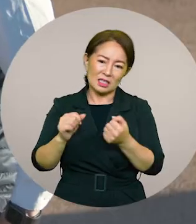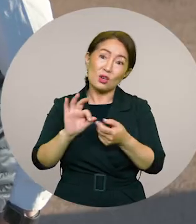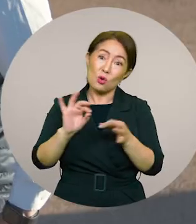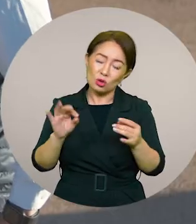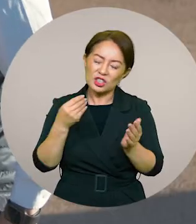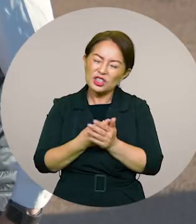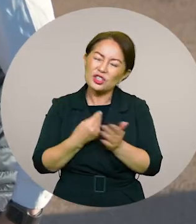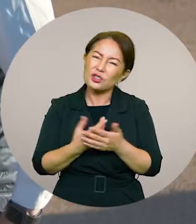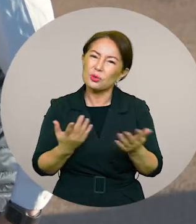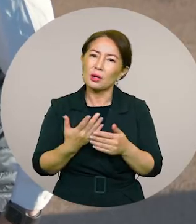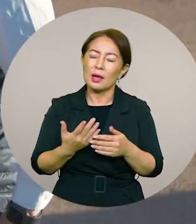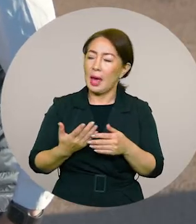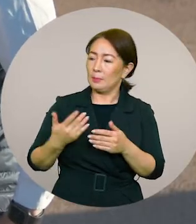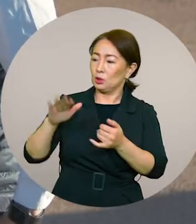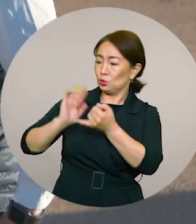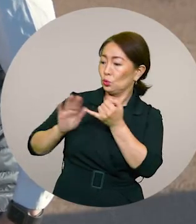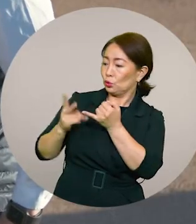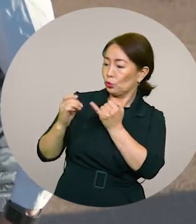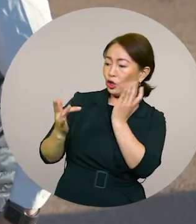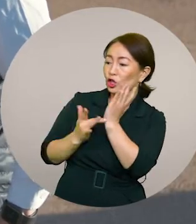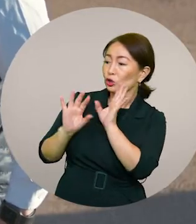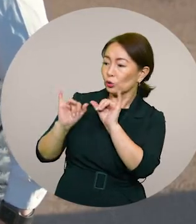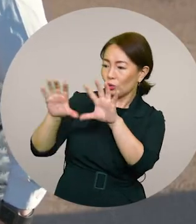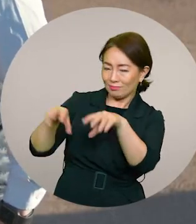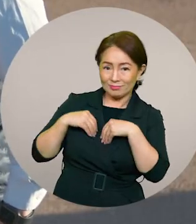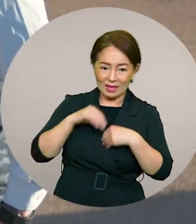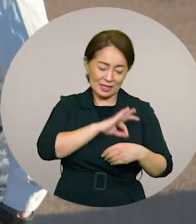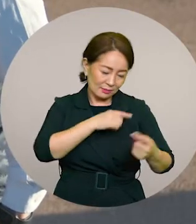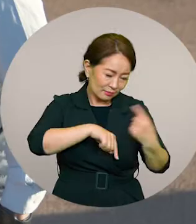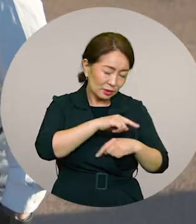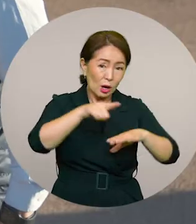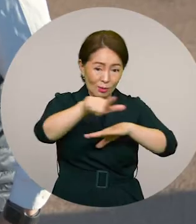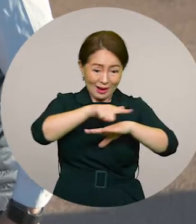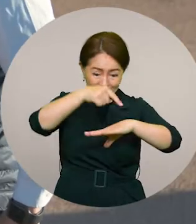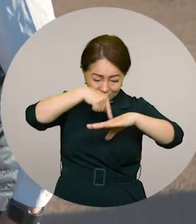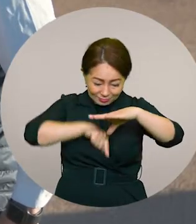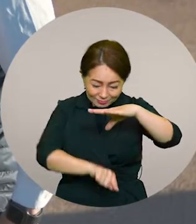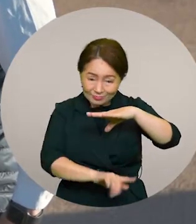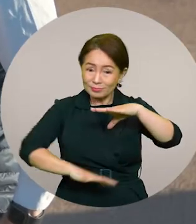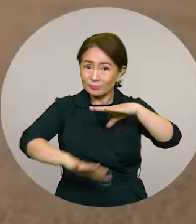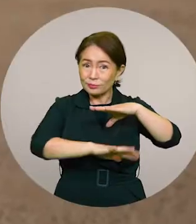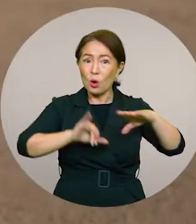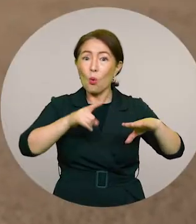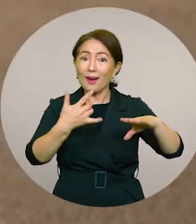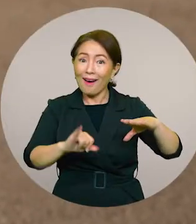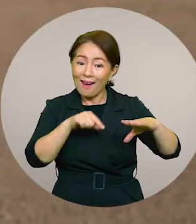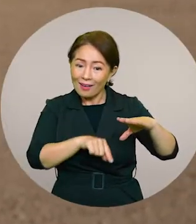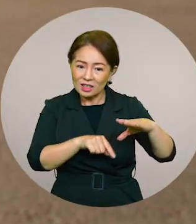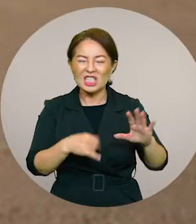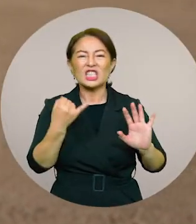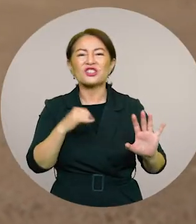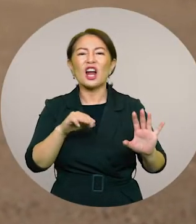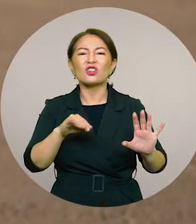бол одоо хамгийн сүүлийн үеийн технологиудыг л ашиглаж байгаа гэж байна. Яг юм гэхээр далдуурхайн 60 тонны нэг удаадаа гаргадаг одоо